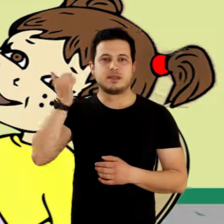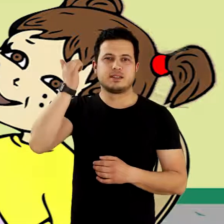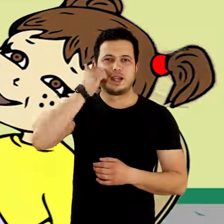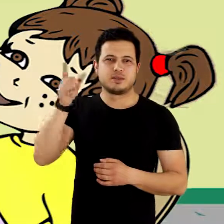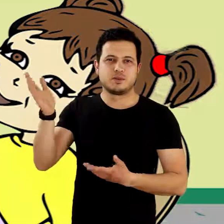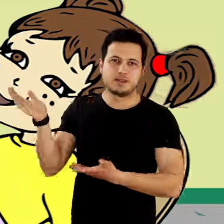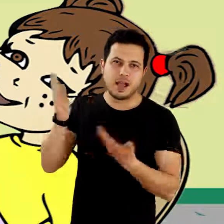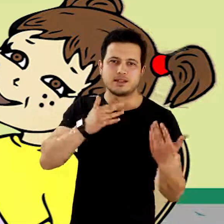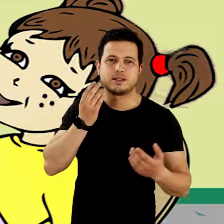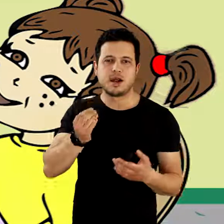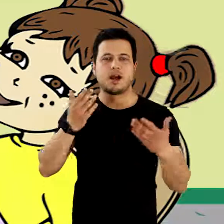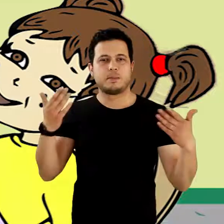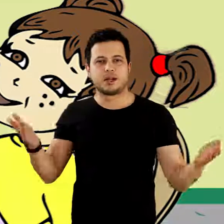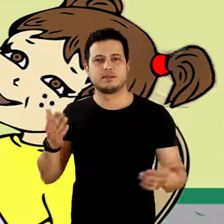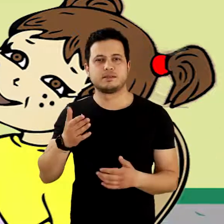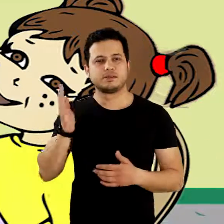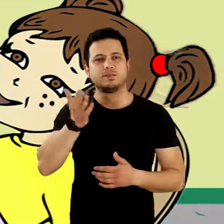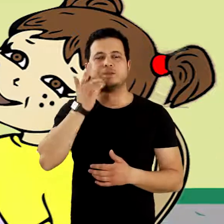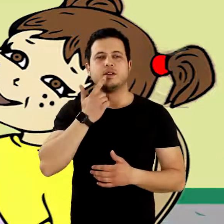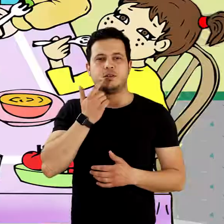gelseydi. Ama neyse.